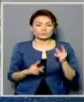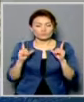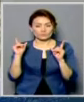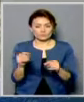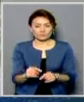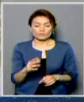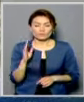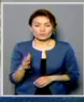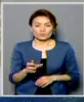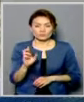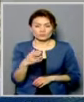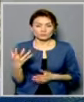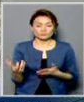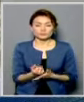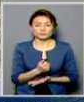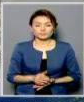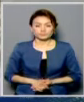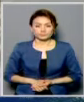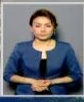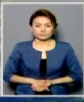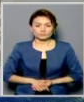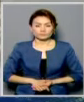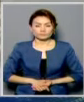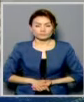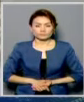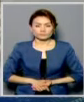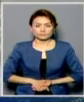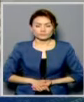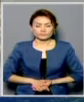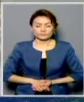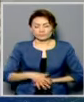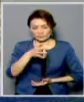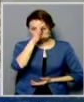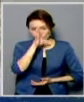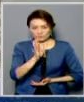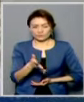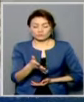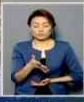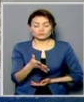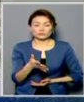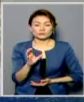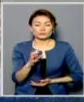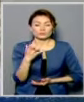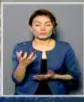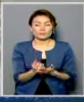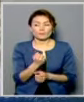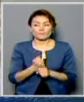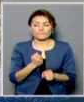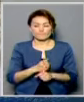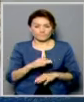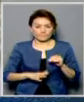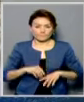кезеңден осы қола жүлдегер атанды. Енді шәкіртіміз осы 5 жылдан бері күрес саласымен айналысып